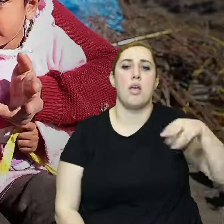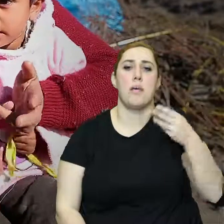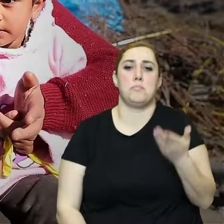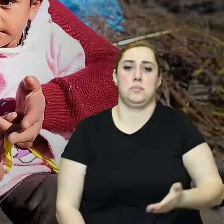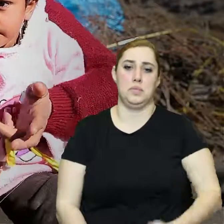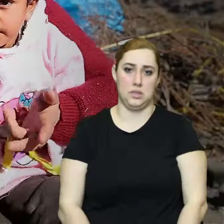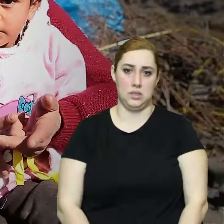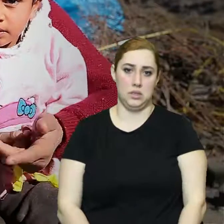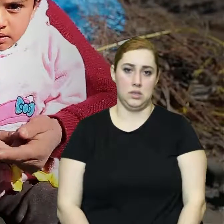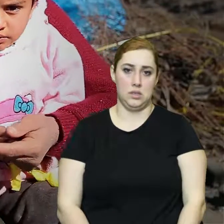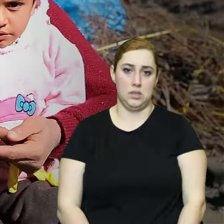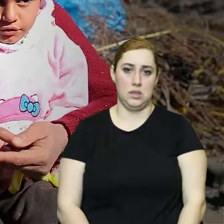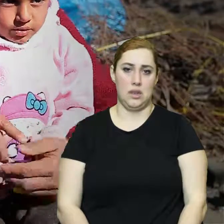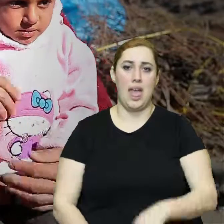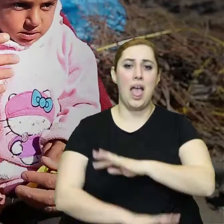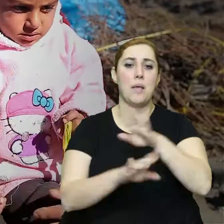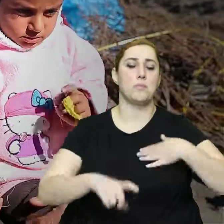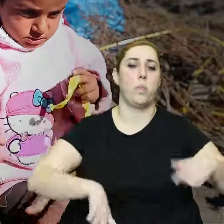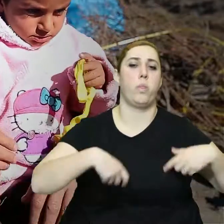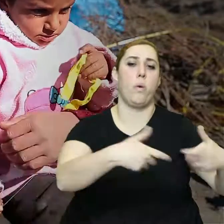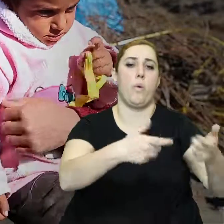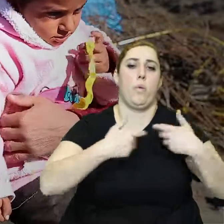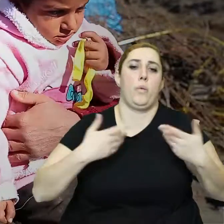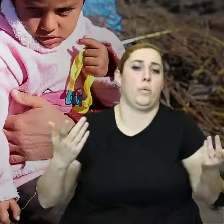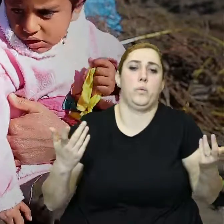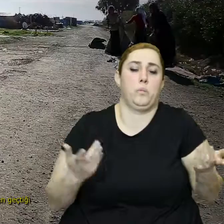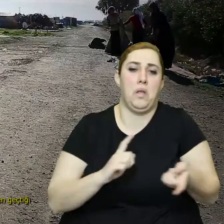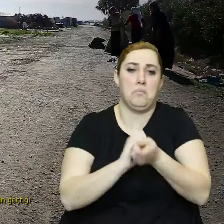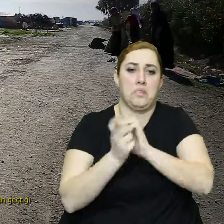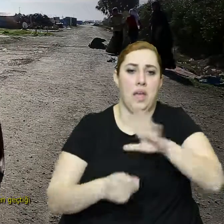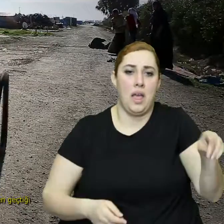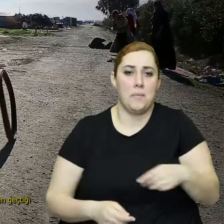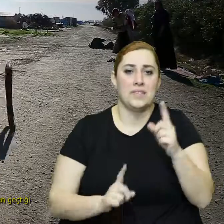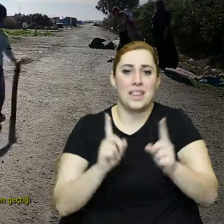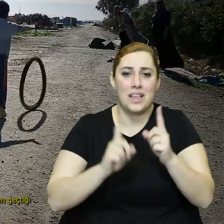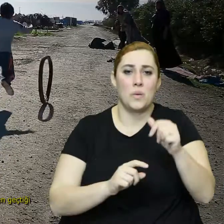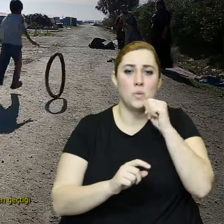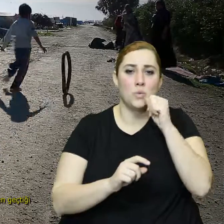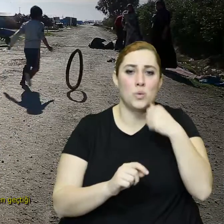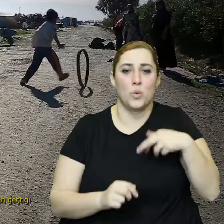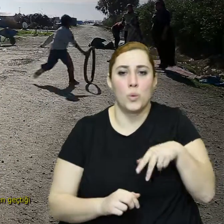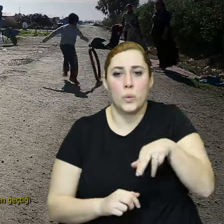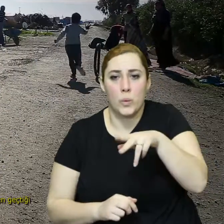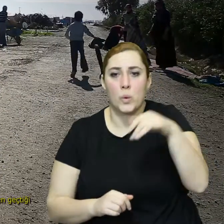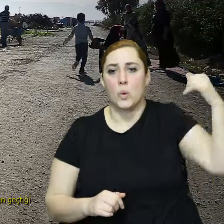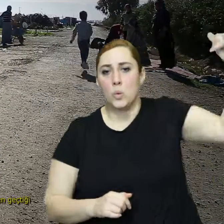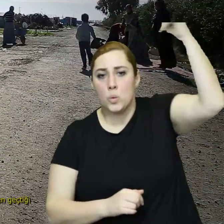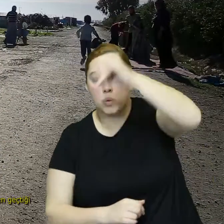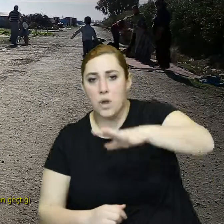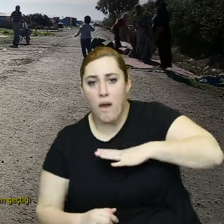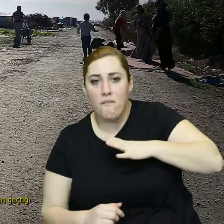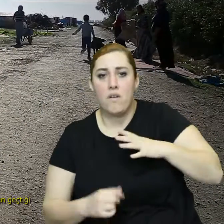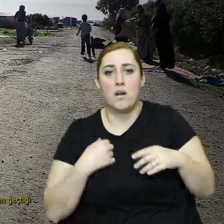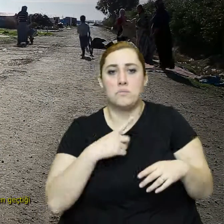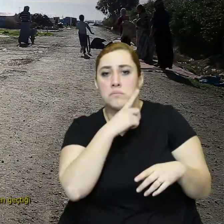her şeyimizi, ne varsa döktük, yere yattık. Dikenlerimle suyun üzerinde yürüyorduk. Uçaklar